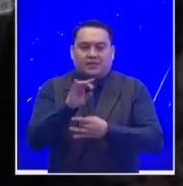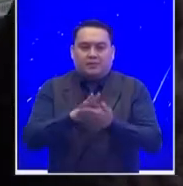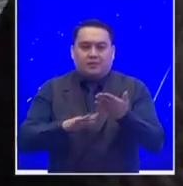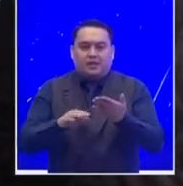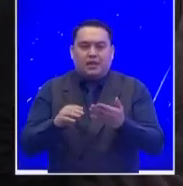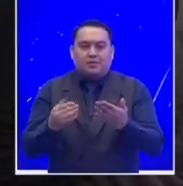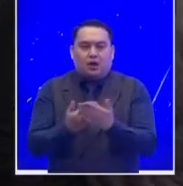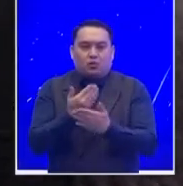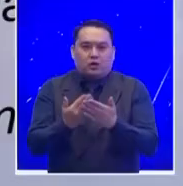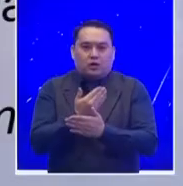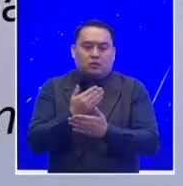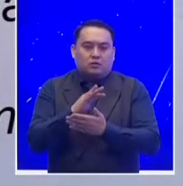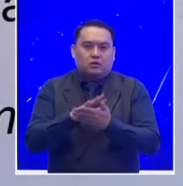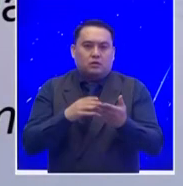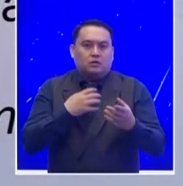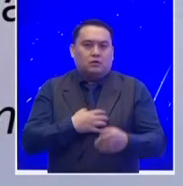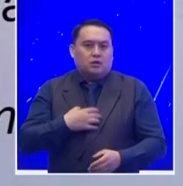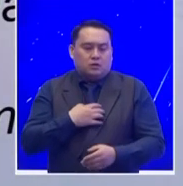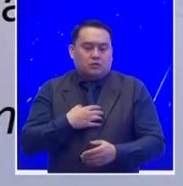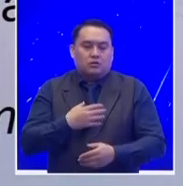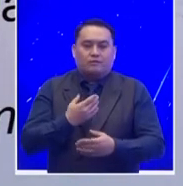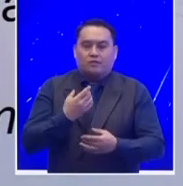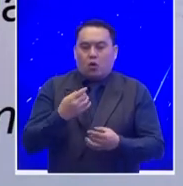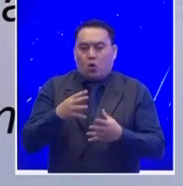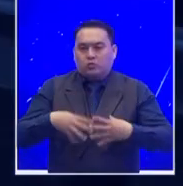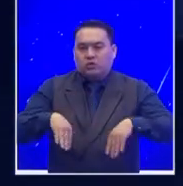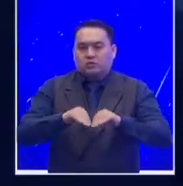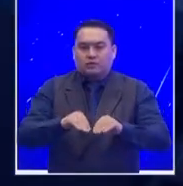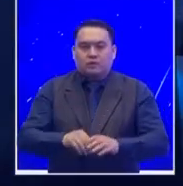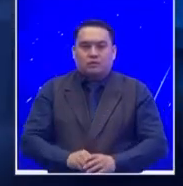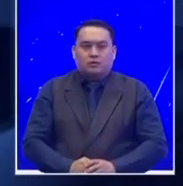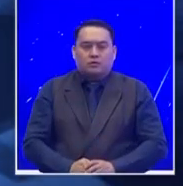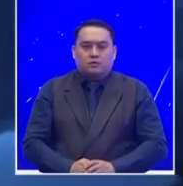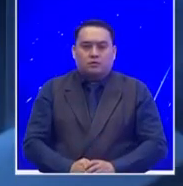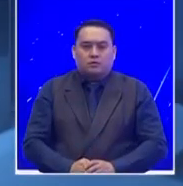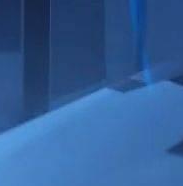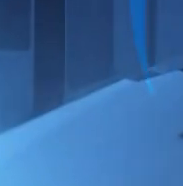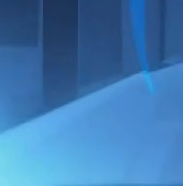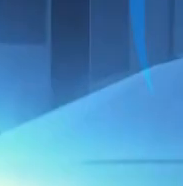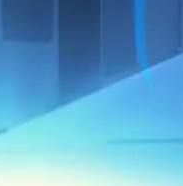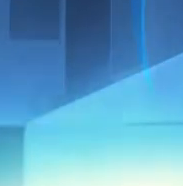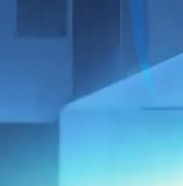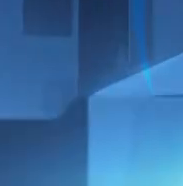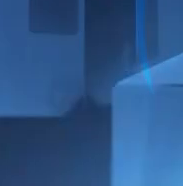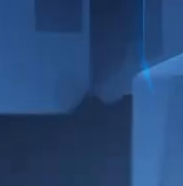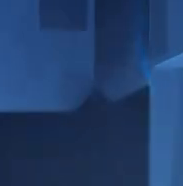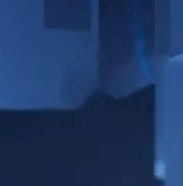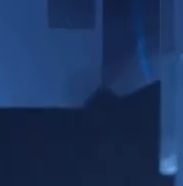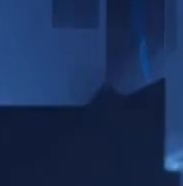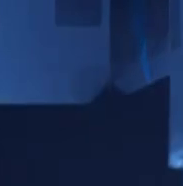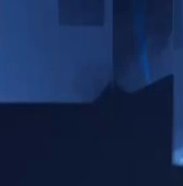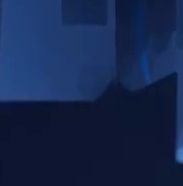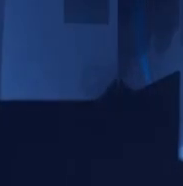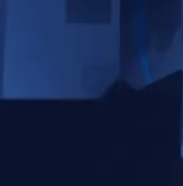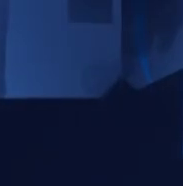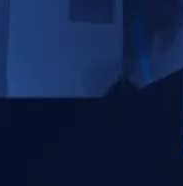ее задача – воспитать сопереживающее и неравнодушное общество. Ануар Амангельдинов, Жайк Курманбаев, Аблай Кутукбай, телеканал